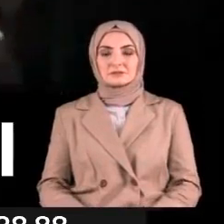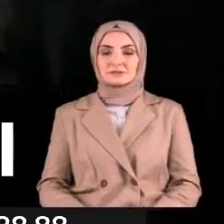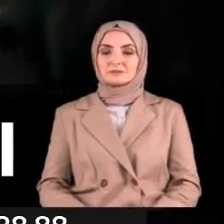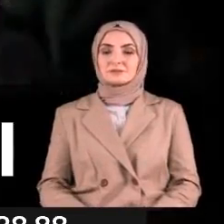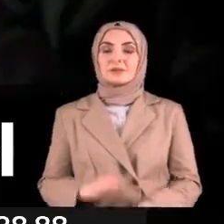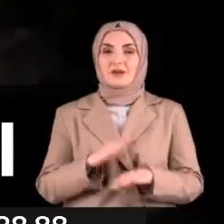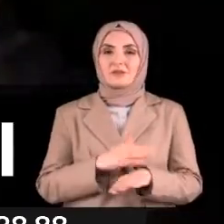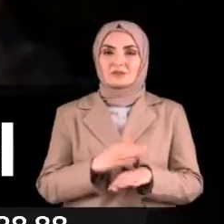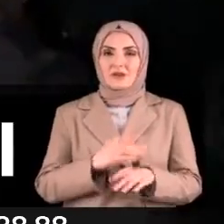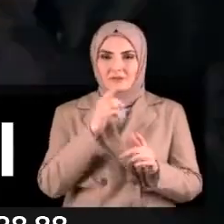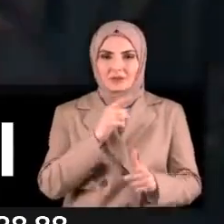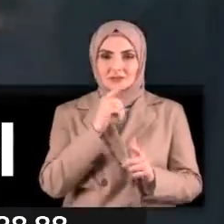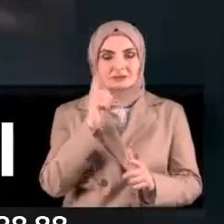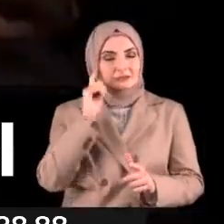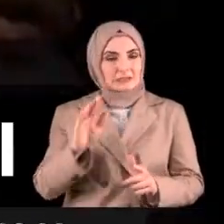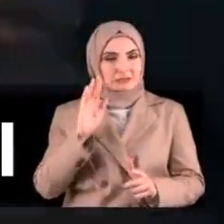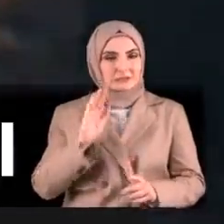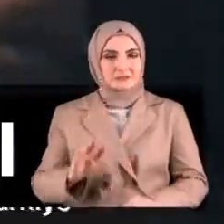yavaş. Sakin